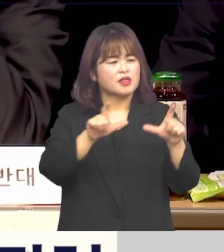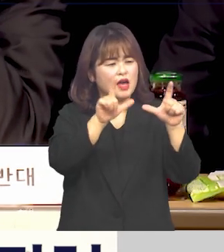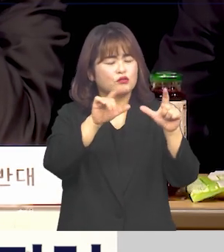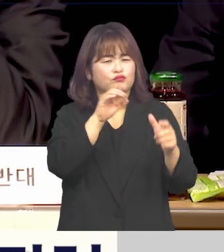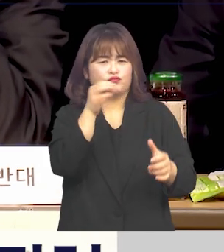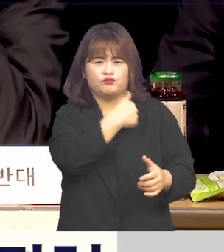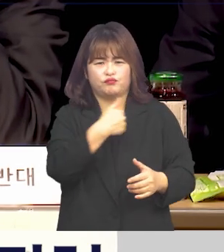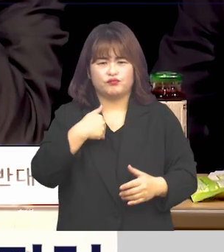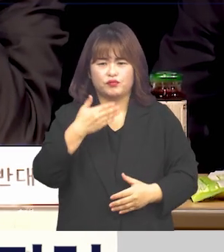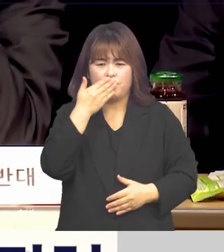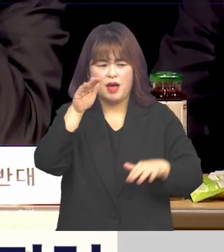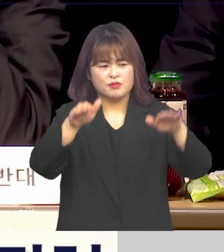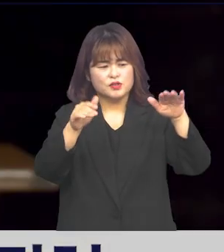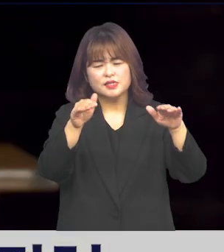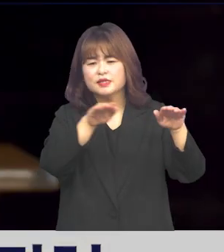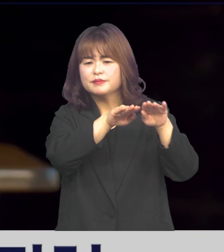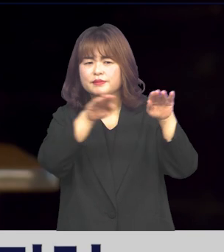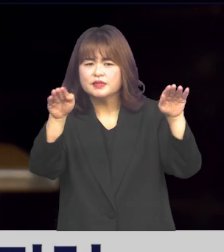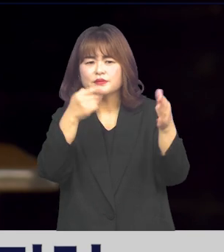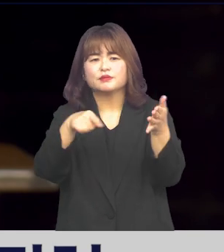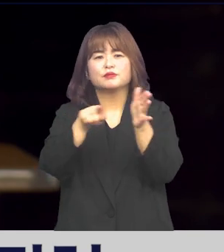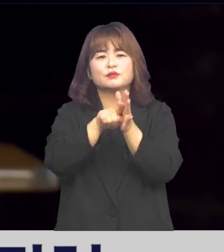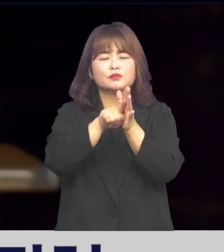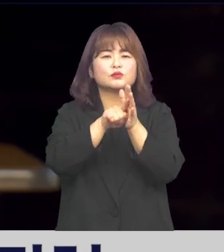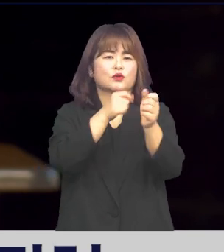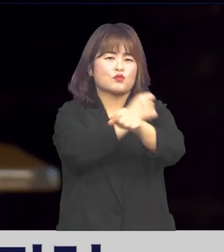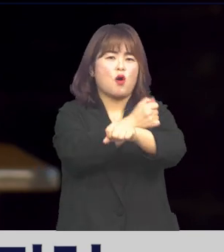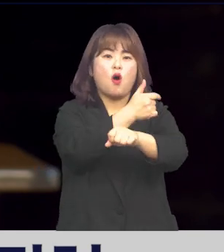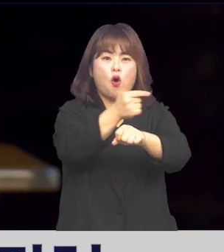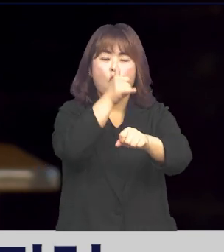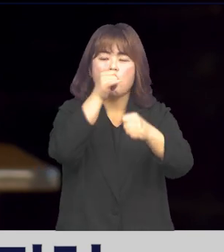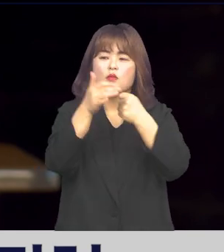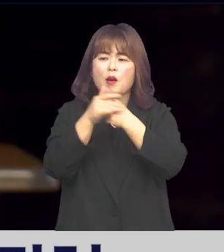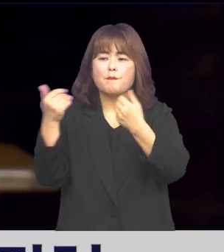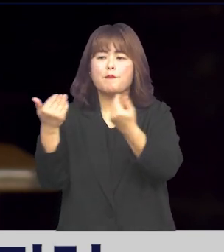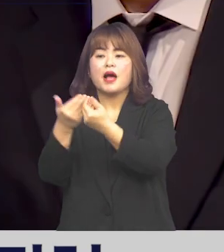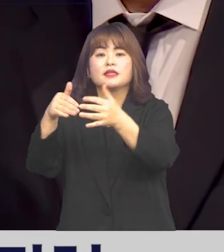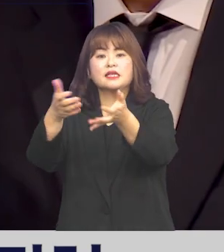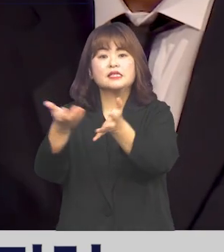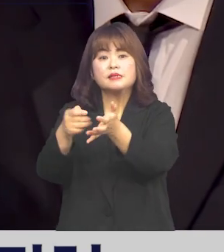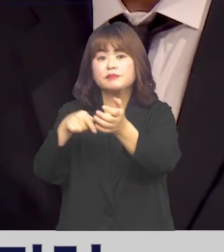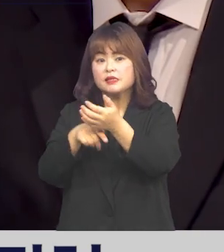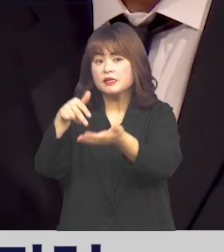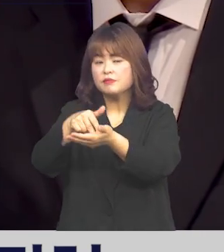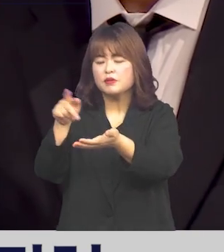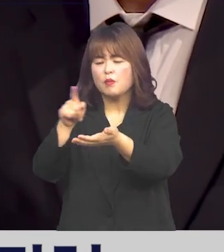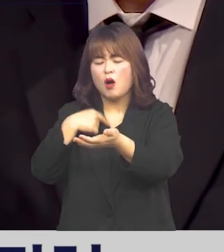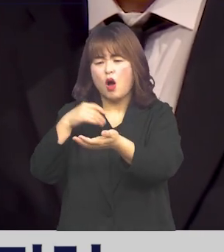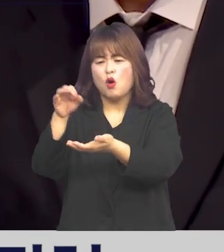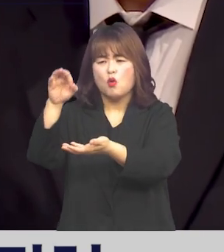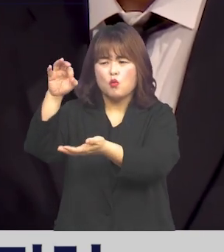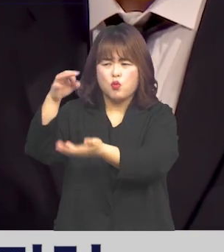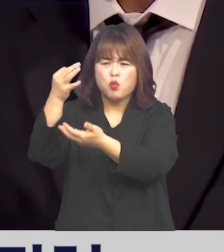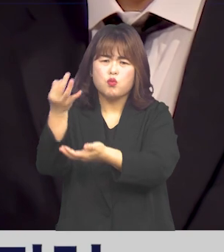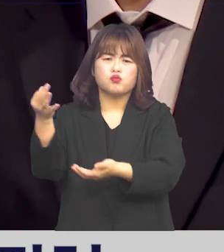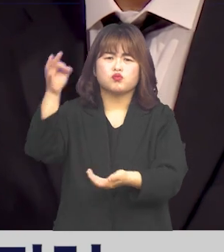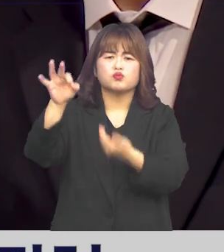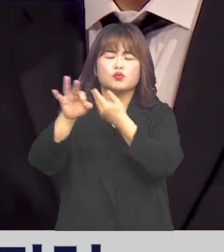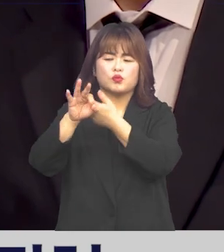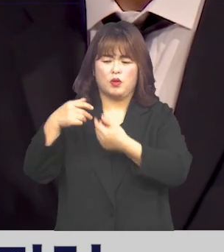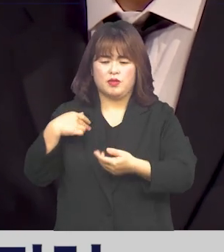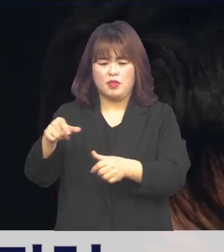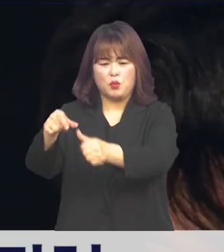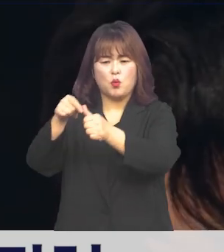향상시키고 소득 불평등 해소에 기여한다고 주장한 반면 반대팀은 과도한 인상이 고용주의 부담을